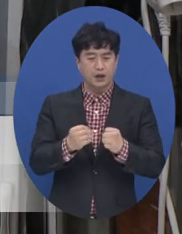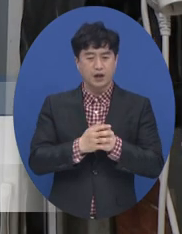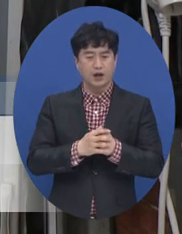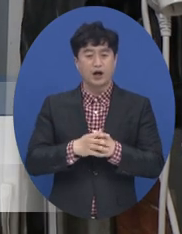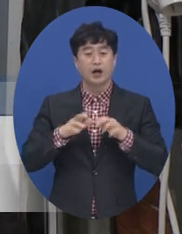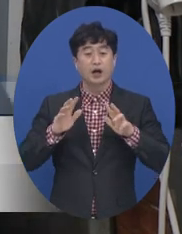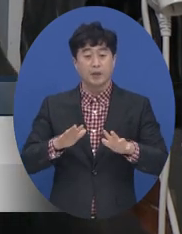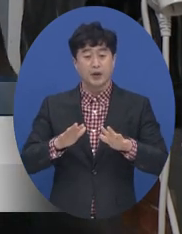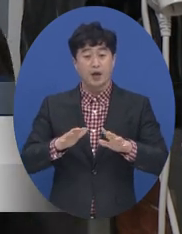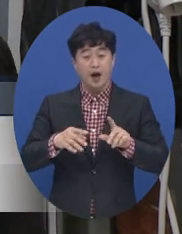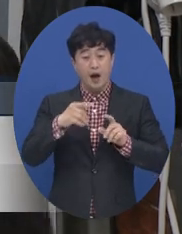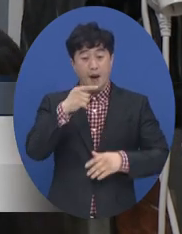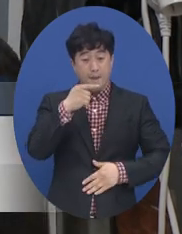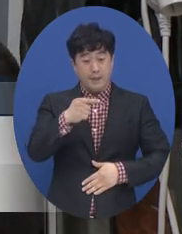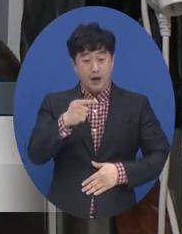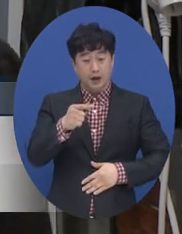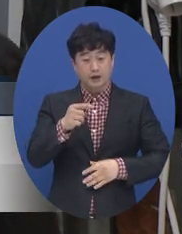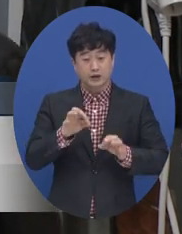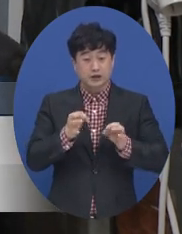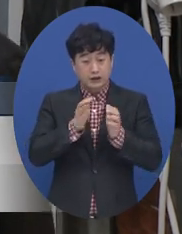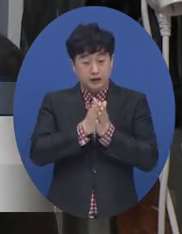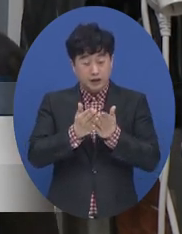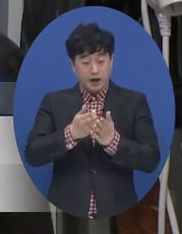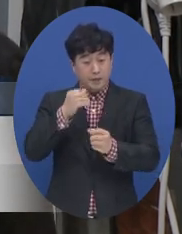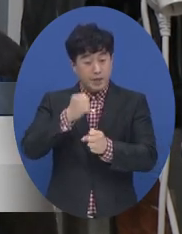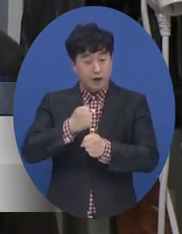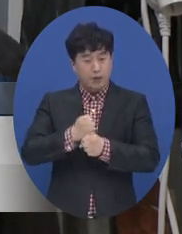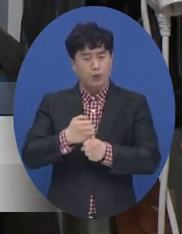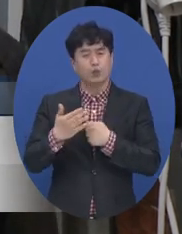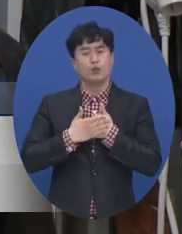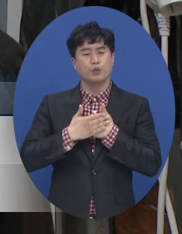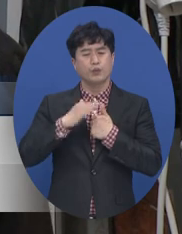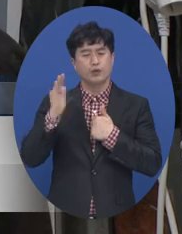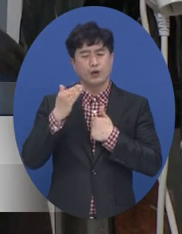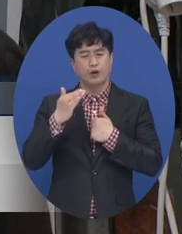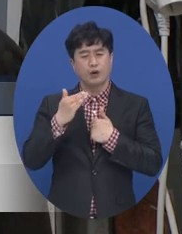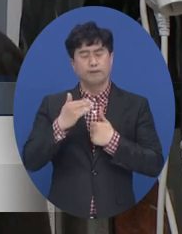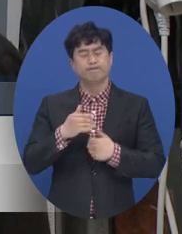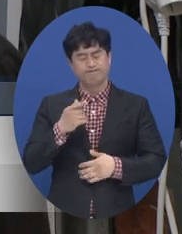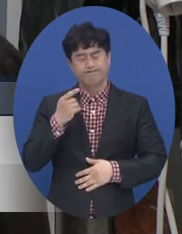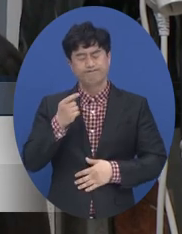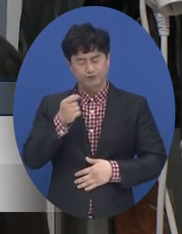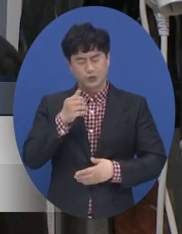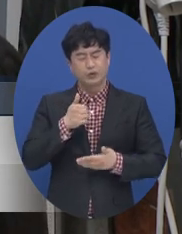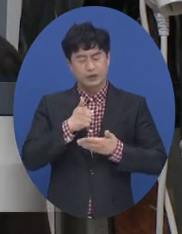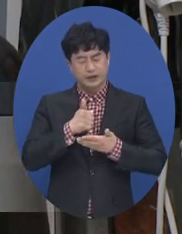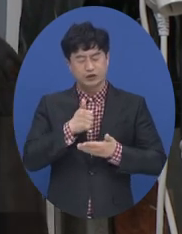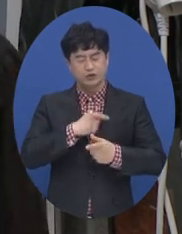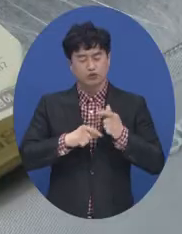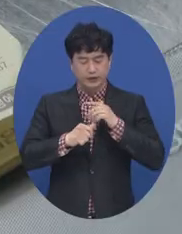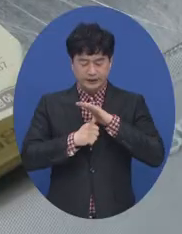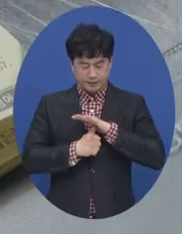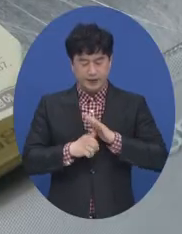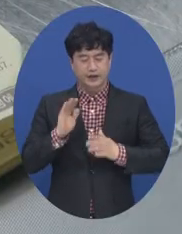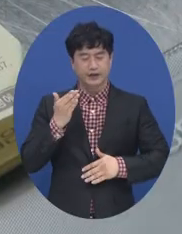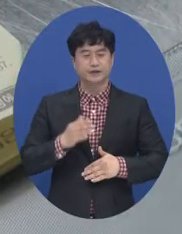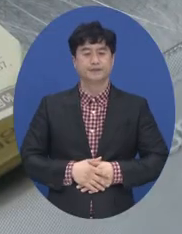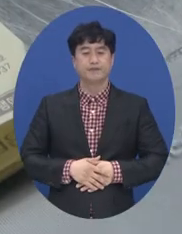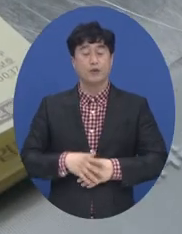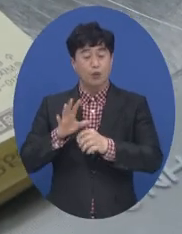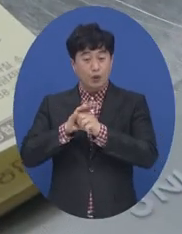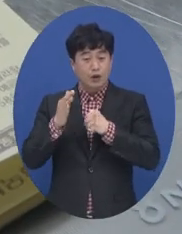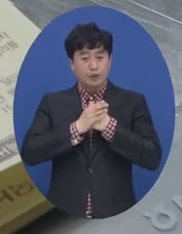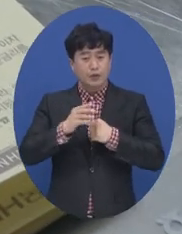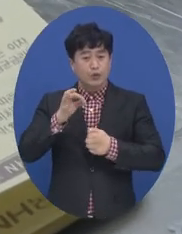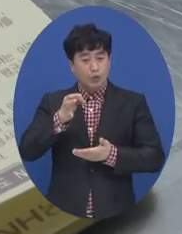많죠. 그런데 이번에 만화도 통장 생기면서 그래도 조금 도움이 많이 되니까 그래도 또좀 참아봐야죠. 이렇게